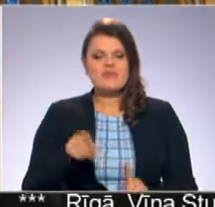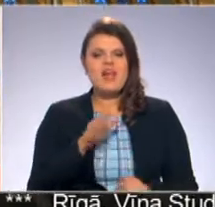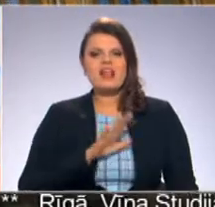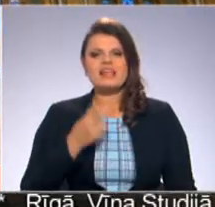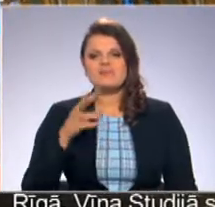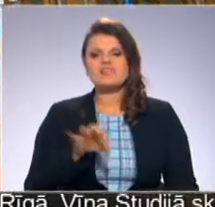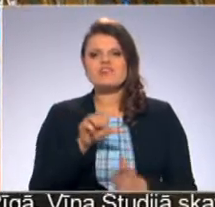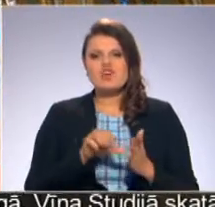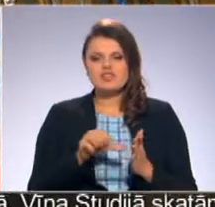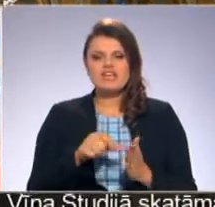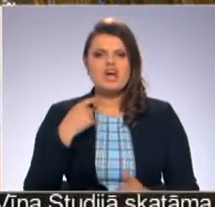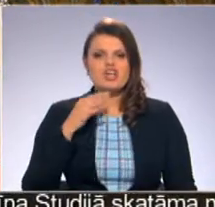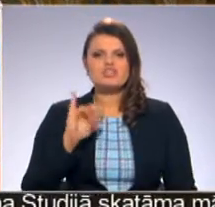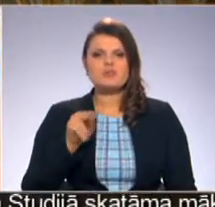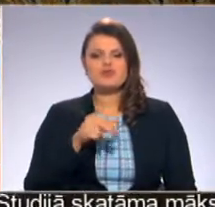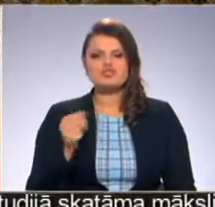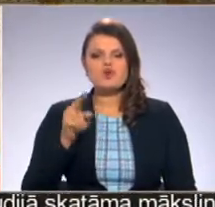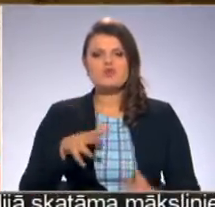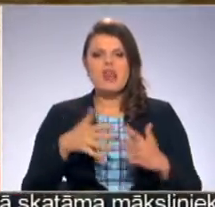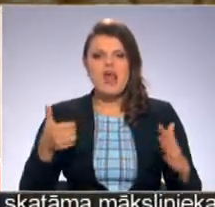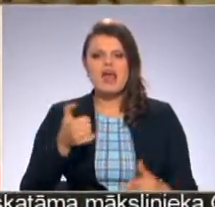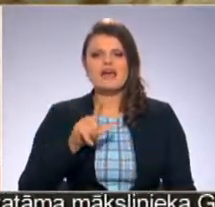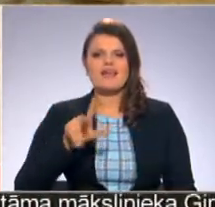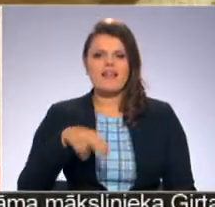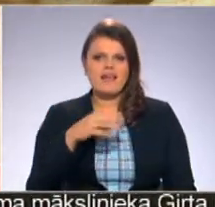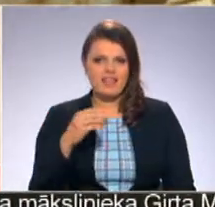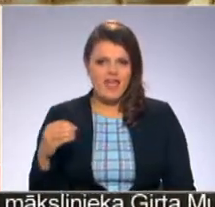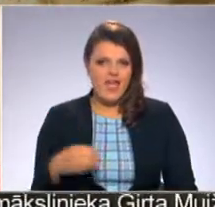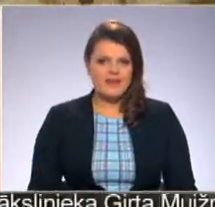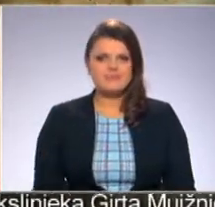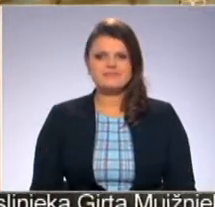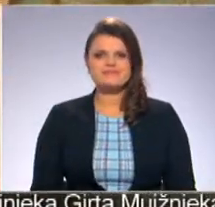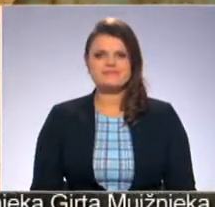divi koncerti – Rīgas biržā un Lielajā ģildē. Jānis Lācis, Aivars Cāns, Latvijas televīzija.